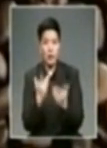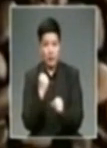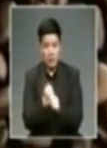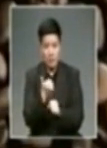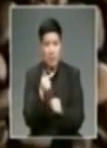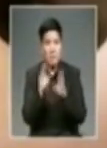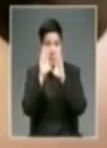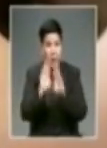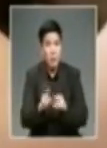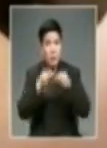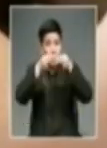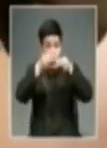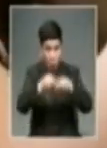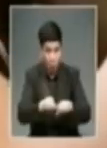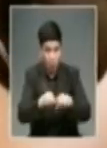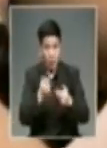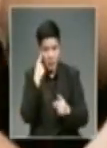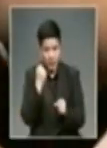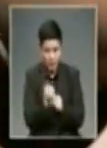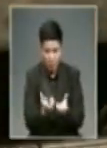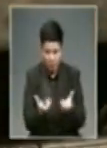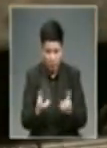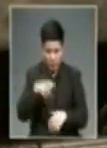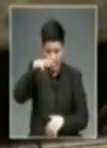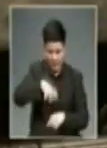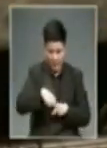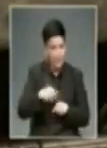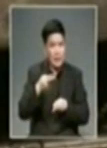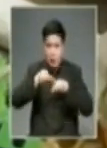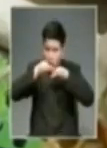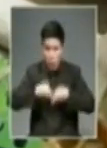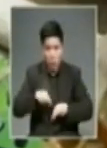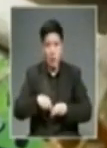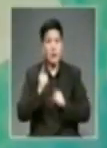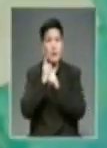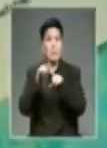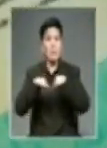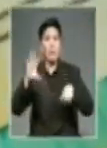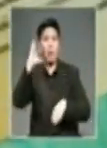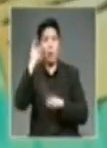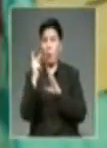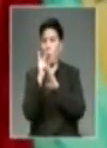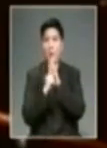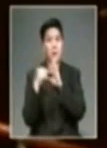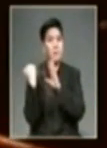มีอัตลักษณ์เฉพาะตัวหรือแหล่งผลิตที่มีกระบวนการสอดคล้องกับหลักการสากลไม่ผิดกฎหมายอื่นๆเช่นการค้ามนุ